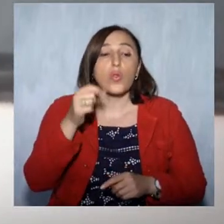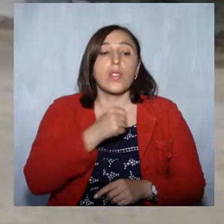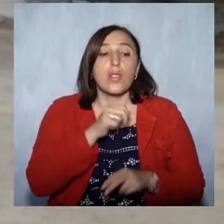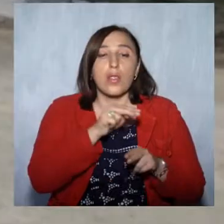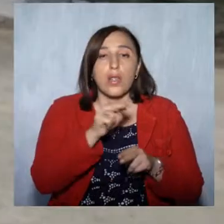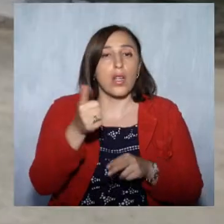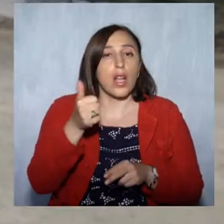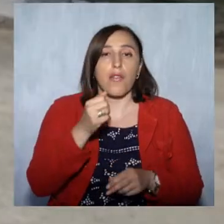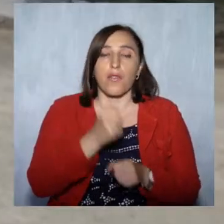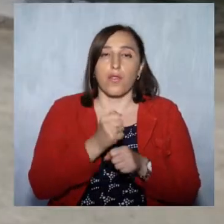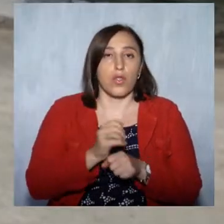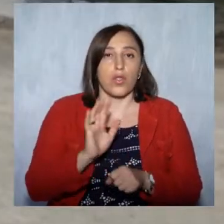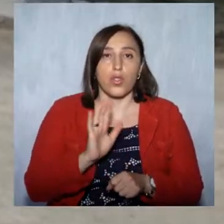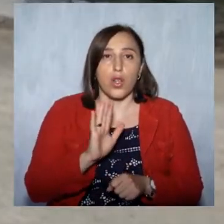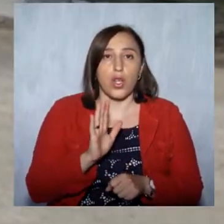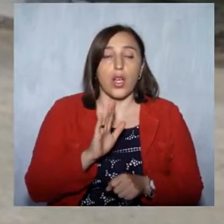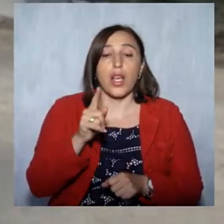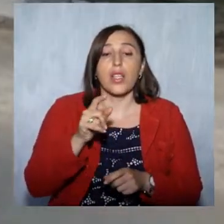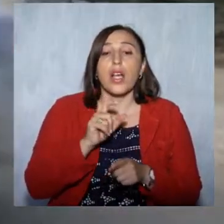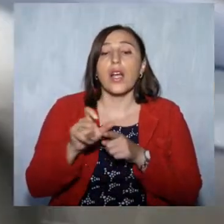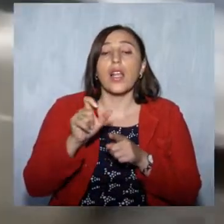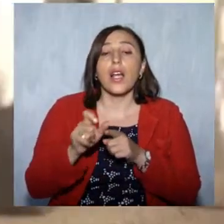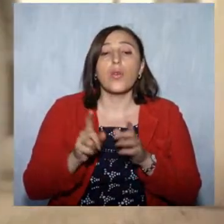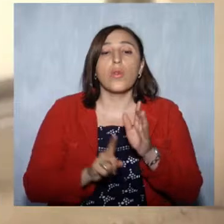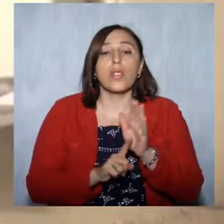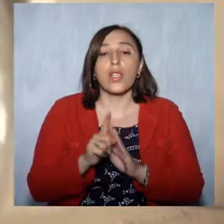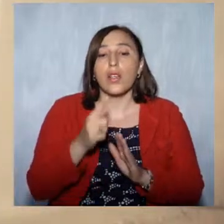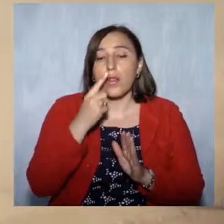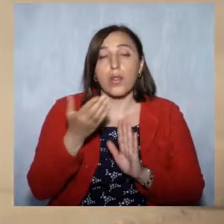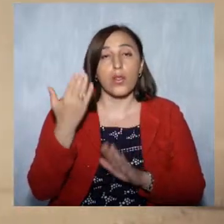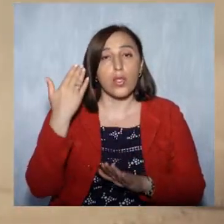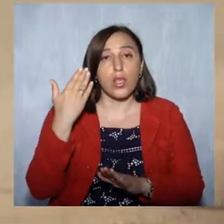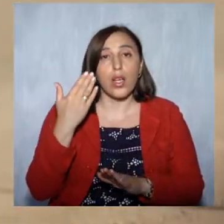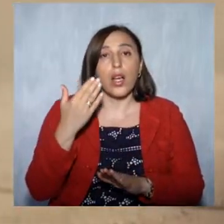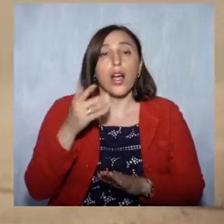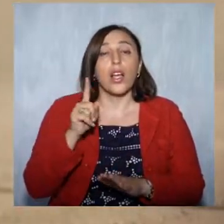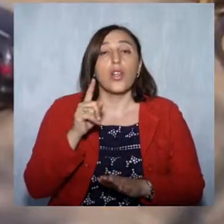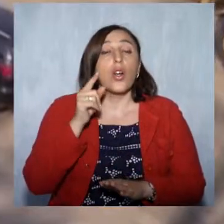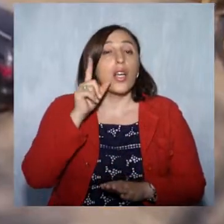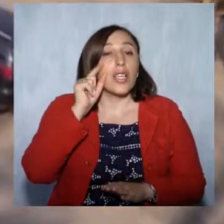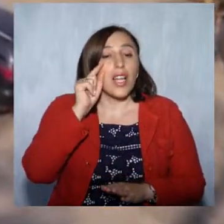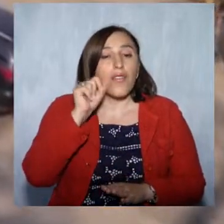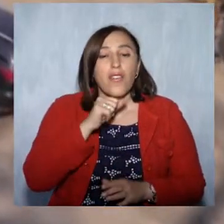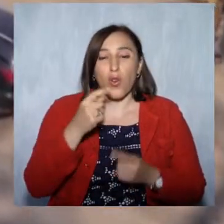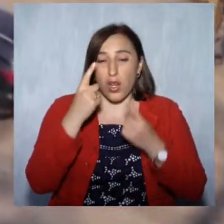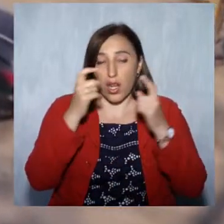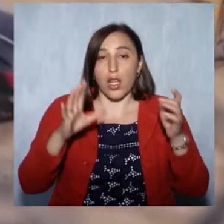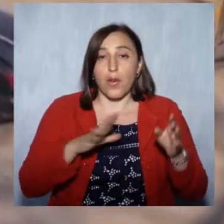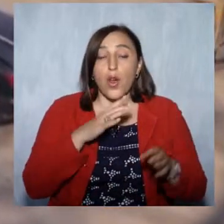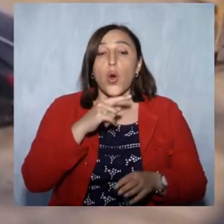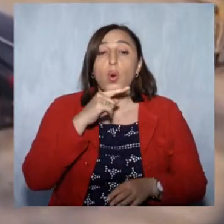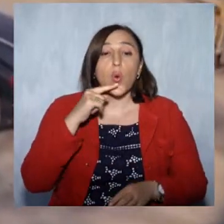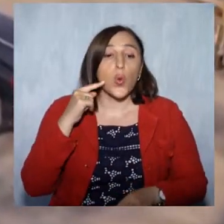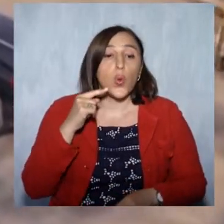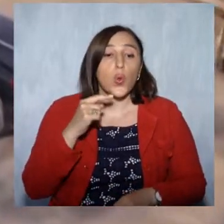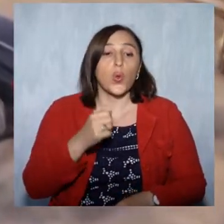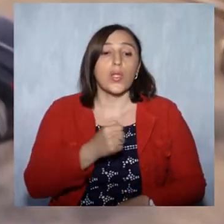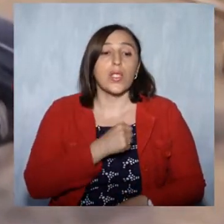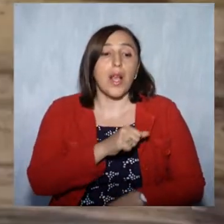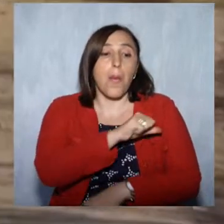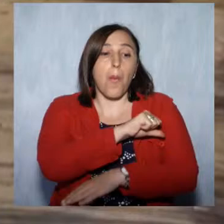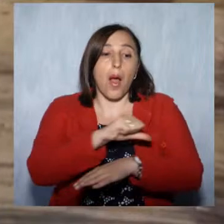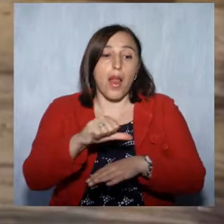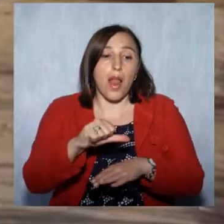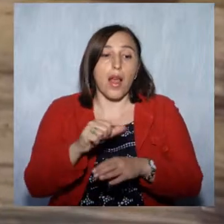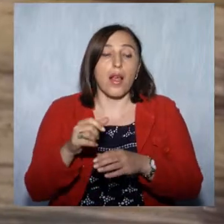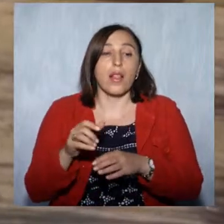հասցեին քննադատությունը ակտիվացավ հատկապես վերջին շրջանում, երբ պաշտոնական Երևանը հայտարարեց, որ ռուս սահմանապահները տեղակայվելու